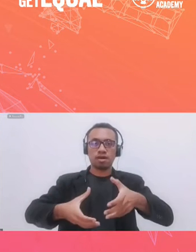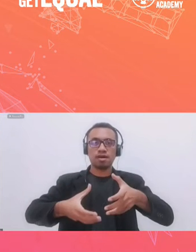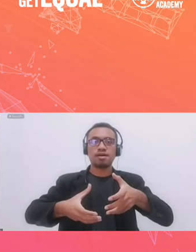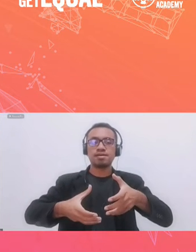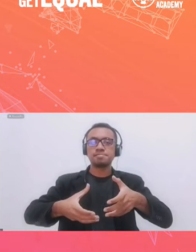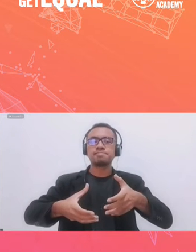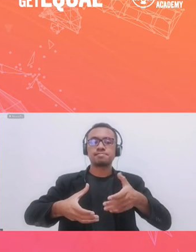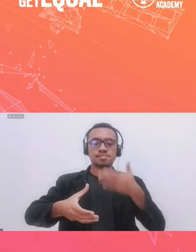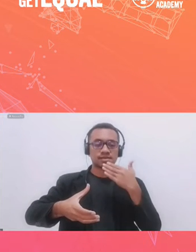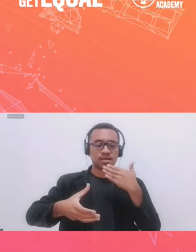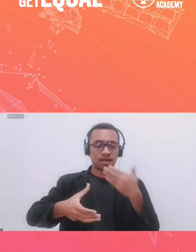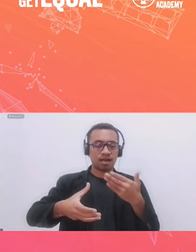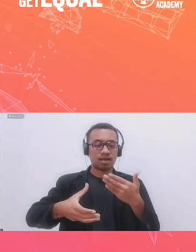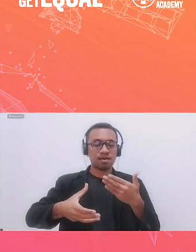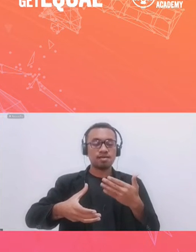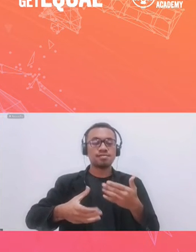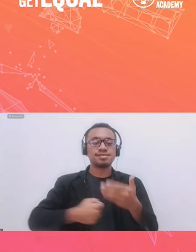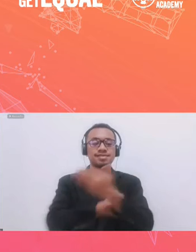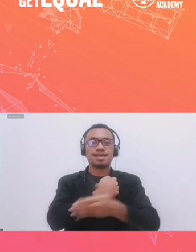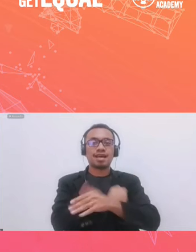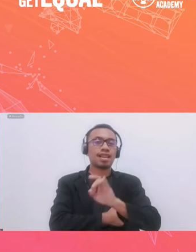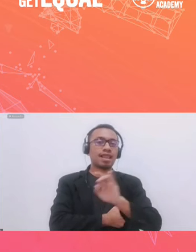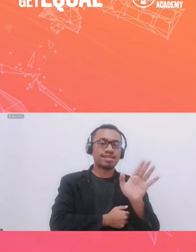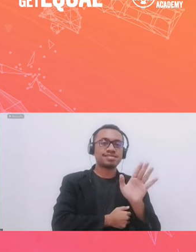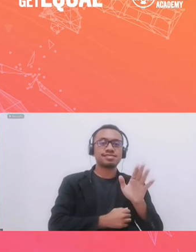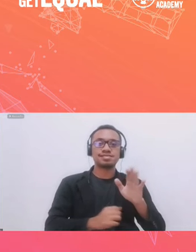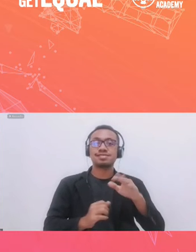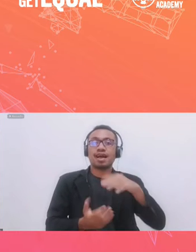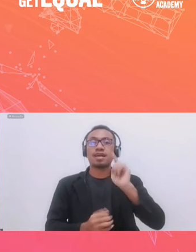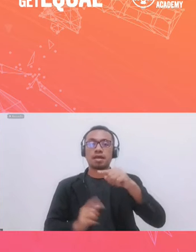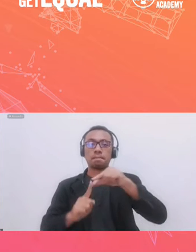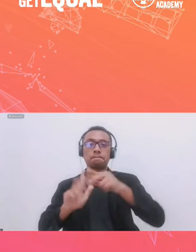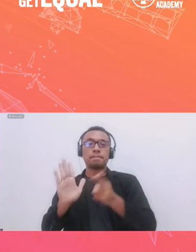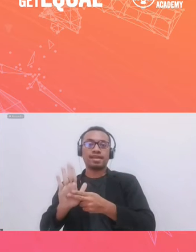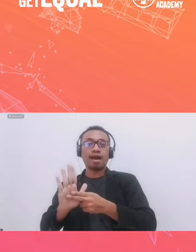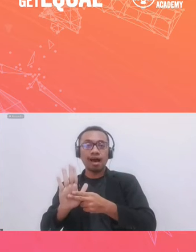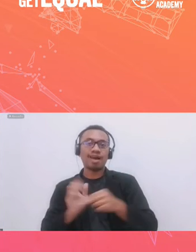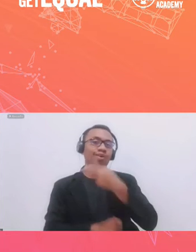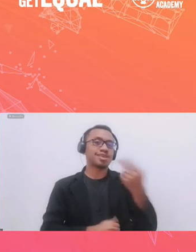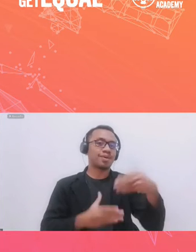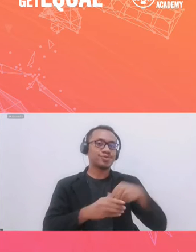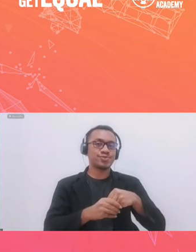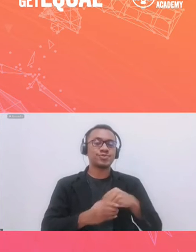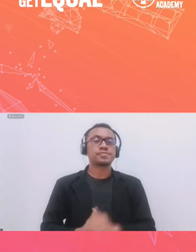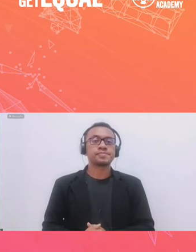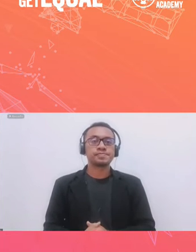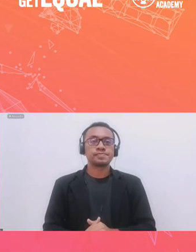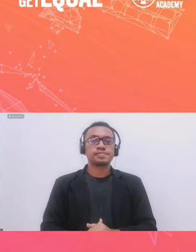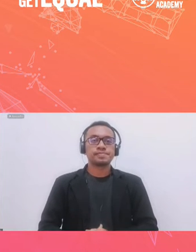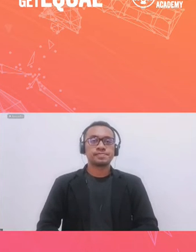dilakukan di negara-negara di mana Plan bekerja, termasuk di Indonesia. Ini sebenarnya hanya untuk